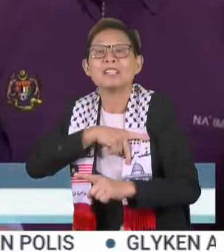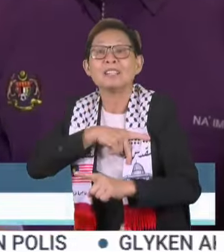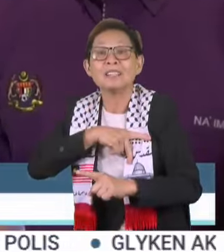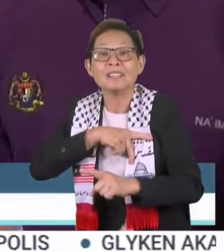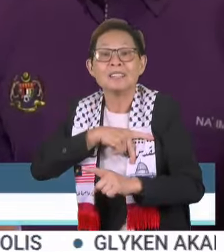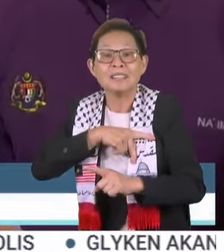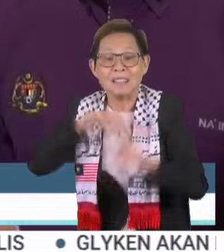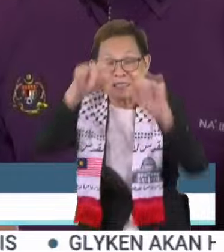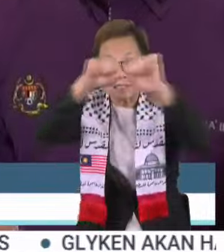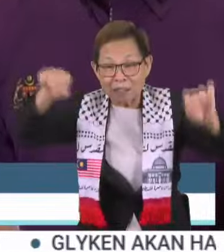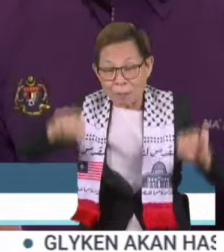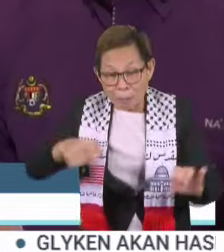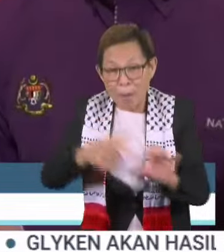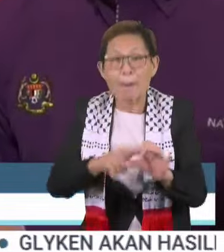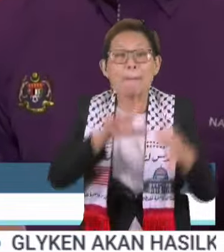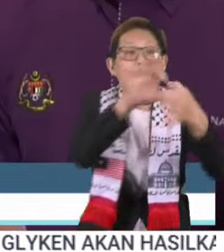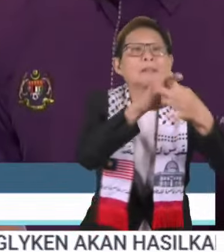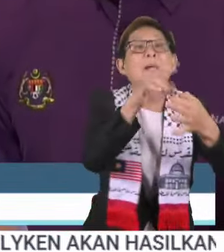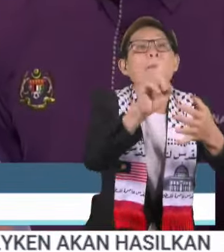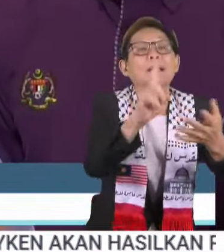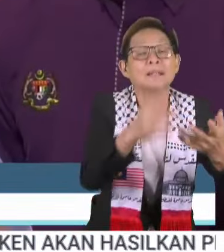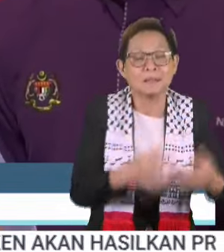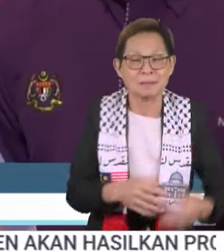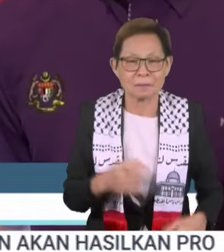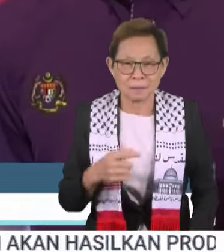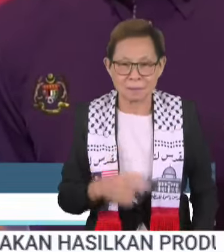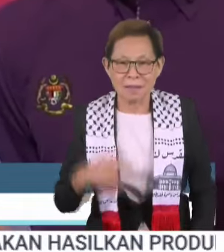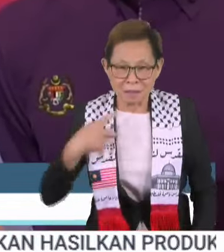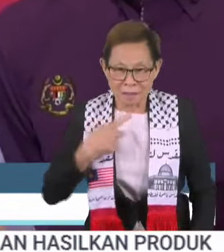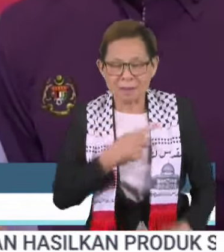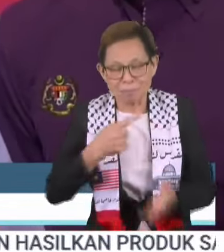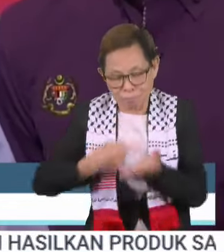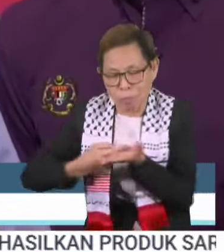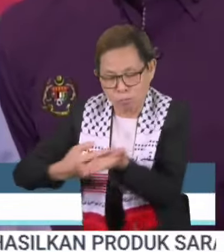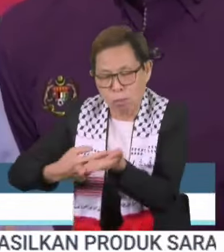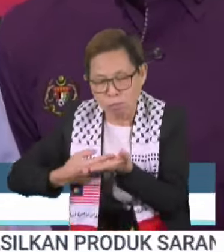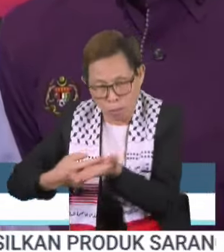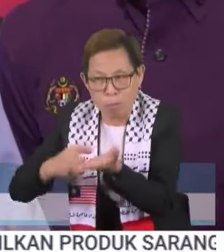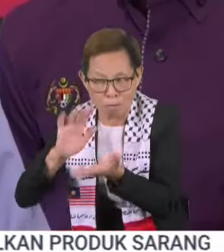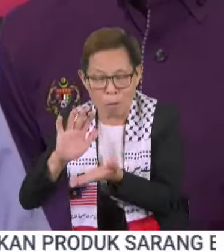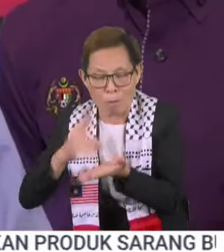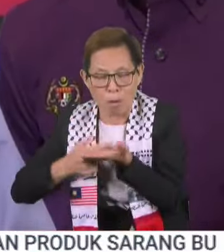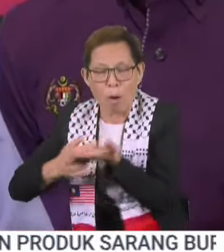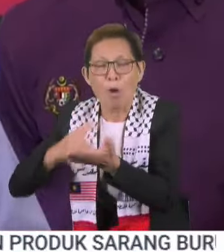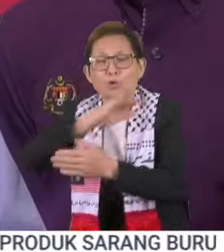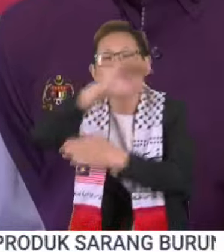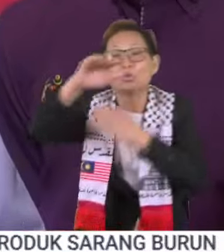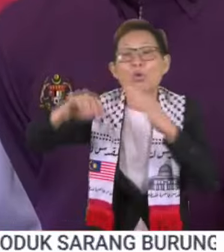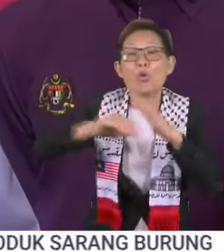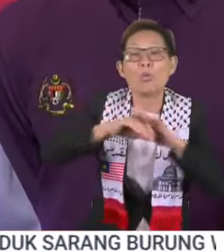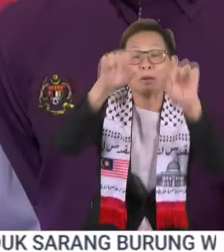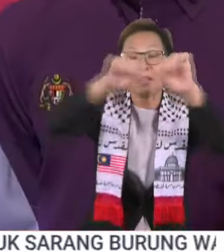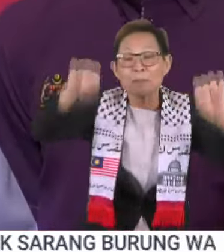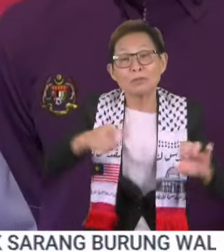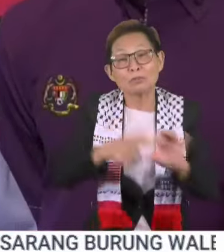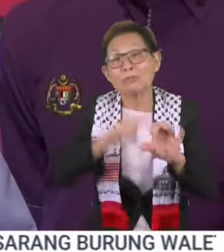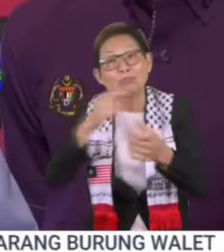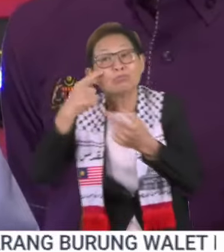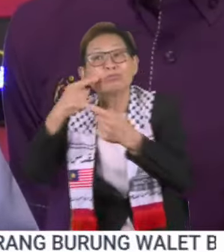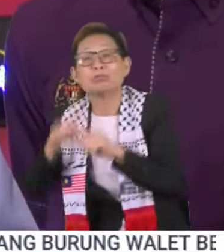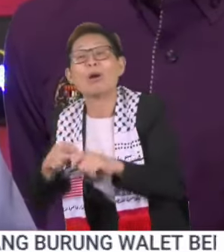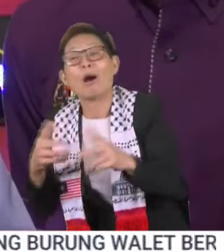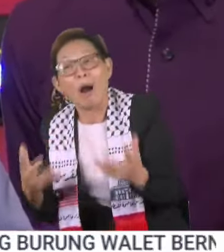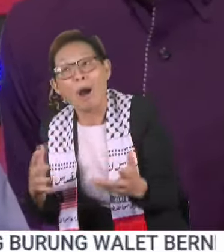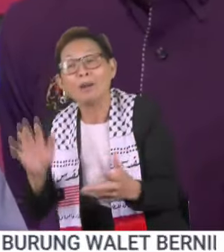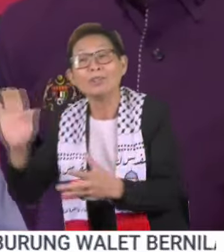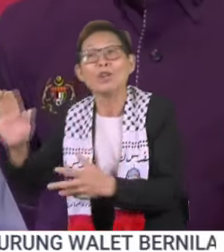mana, nak kita kena pakai power supply dia. Kan? Nah, itu nak kena ada perbincangan lagi. Walaupun kita bagi semua stesen pun, kalau dia tak setuju, tak ada apa-apa, lepas itu dia